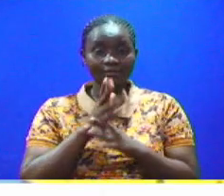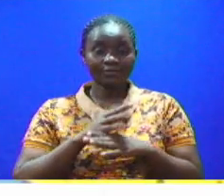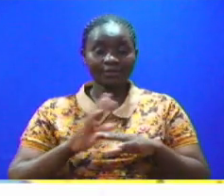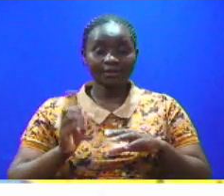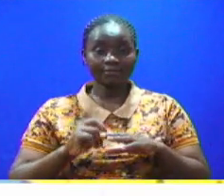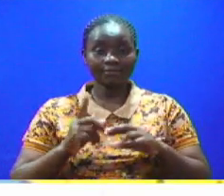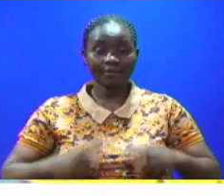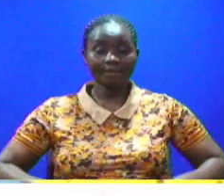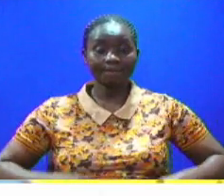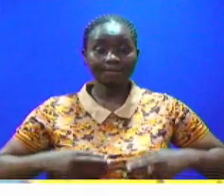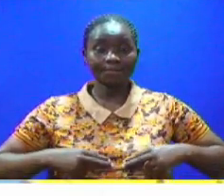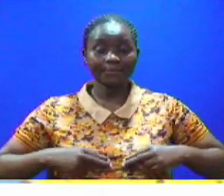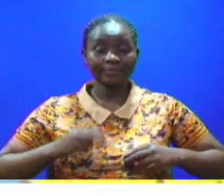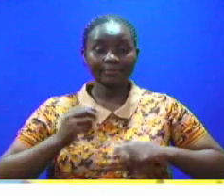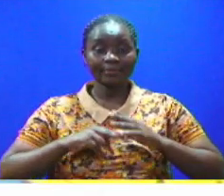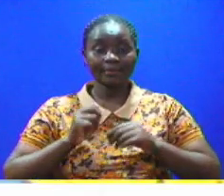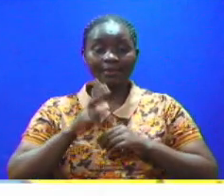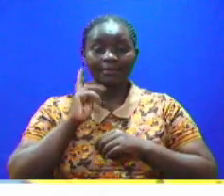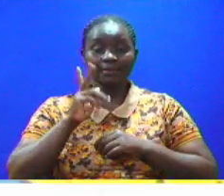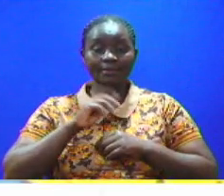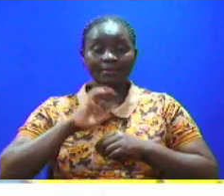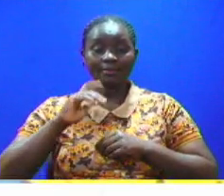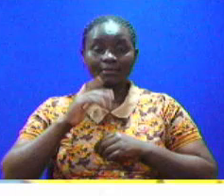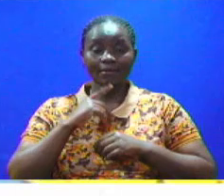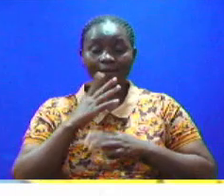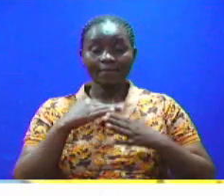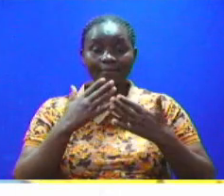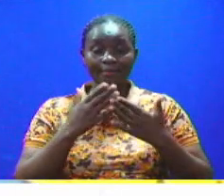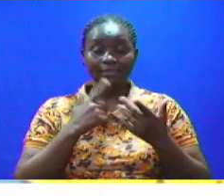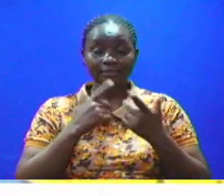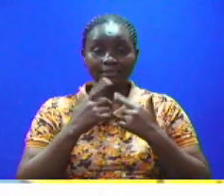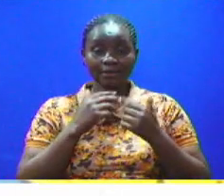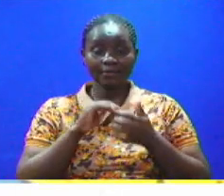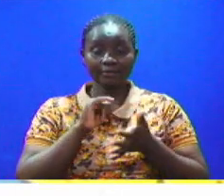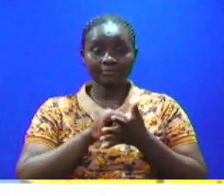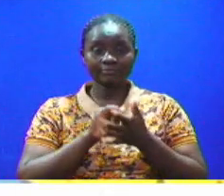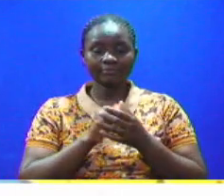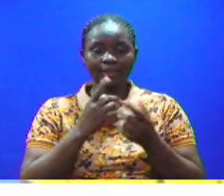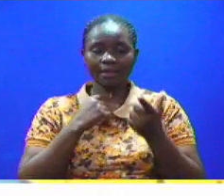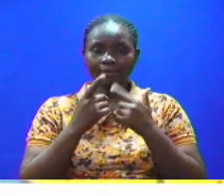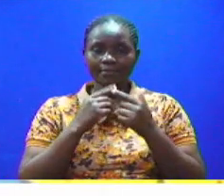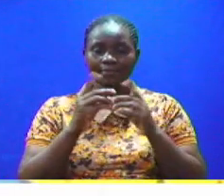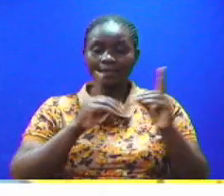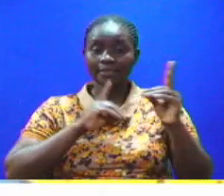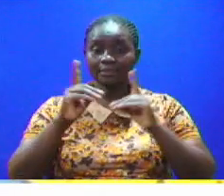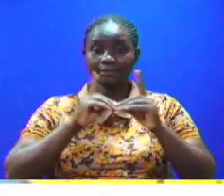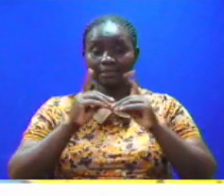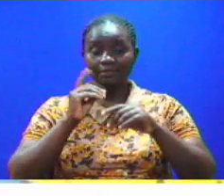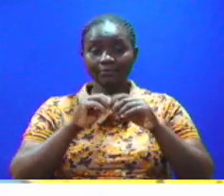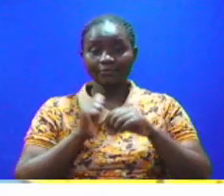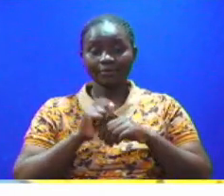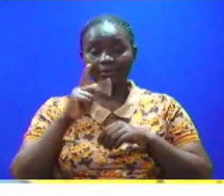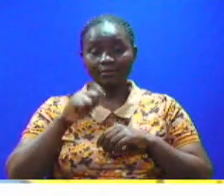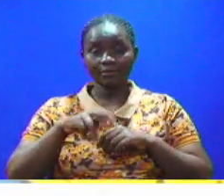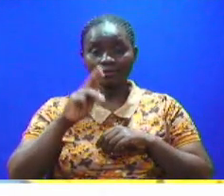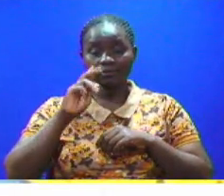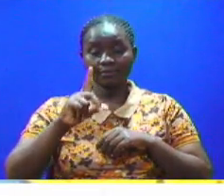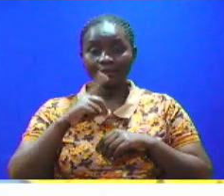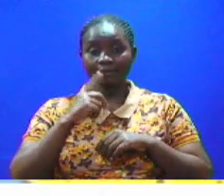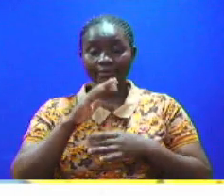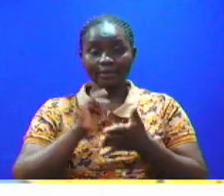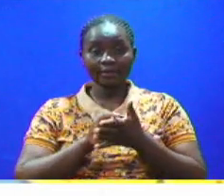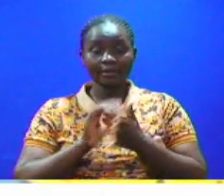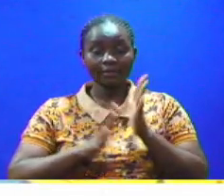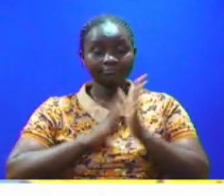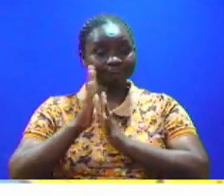ya yobo chenu miye kaunti ya Kisii ligo no babiri bagote ya buna babiri wagotore chinkwano mono mugavo no be kaunti ya Kisii Paul Simbarati na gote una babi kire miru